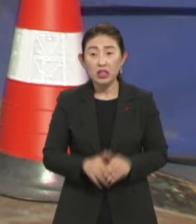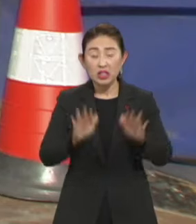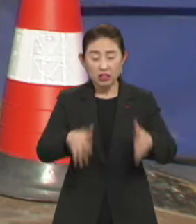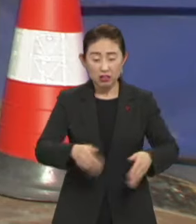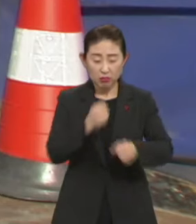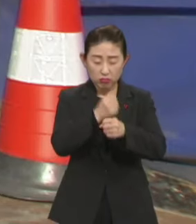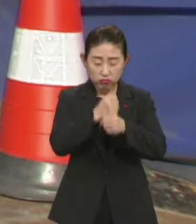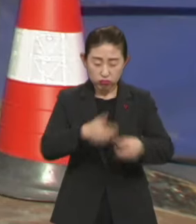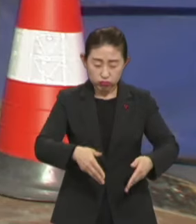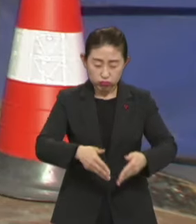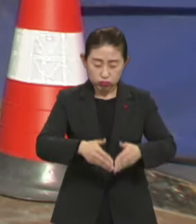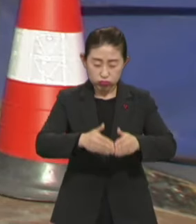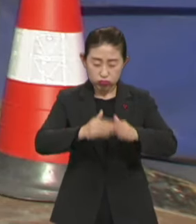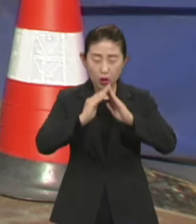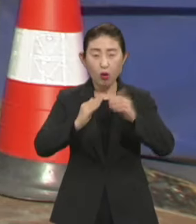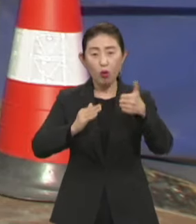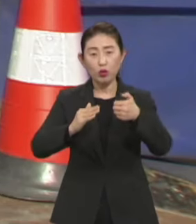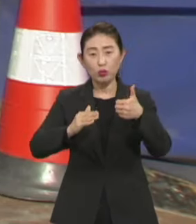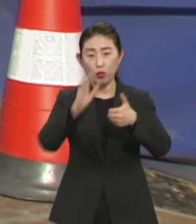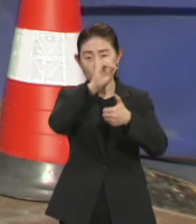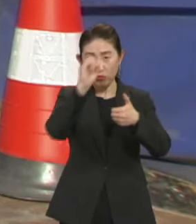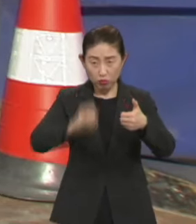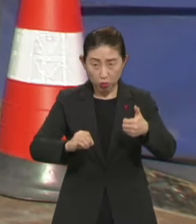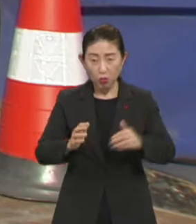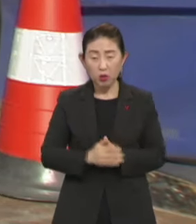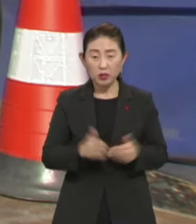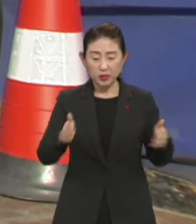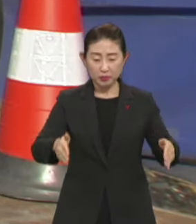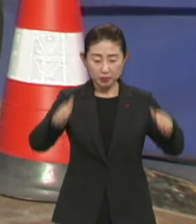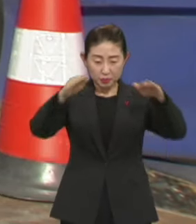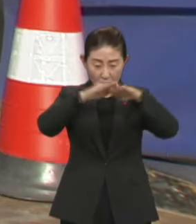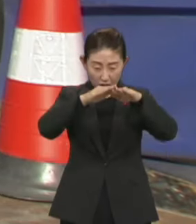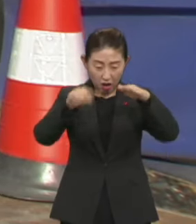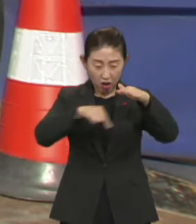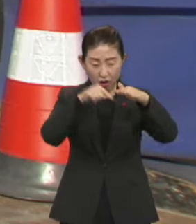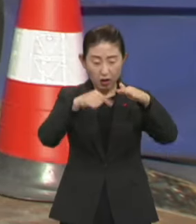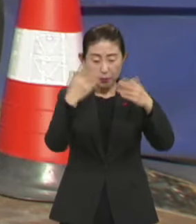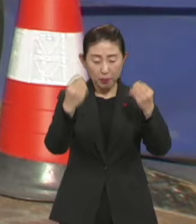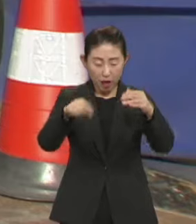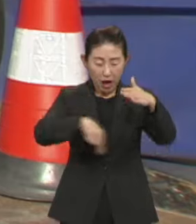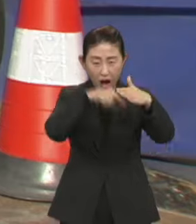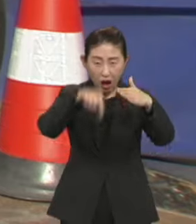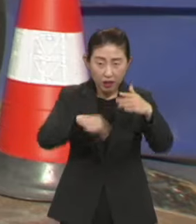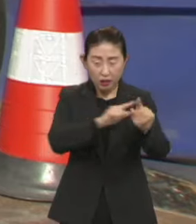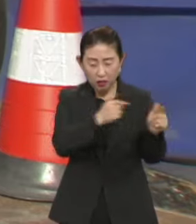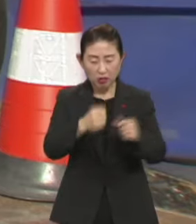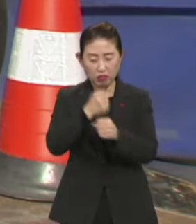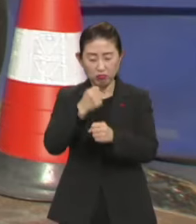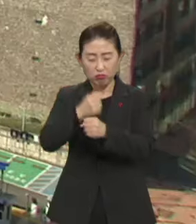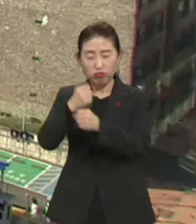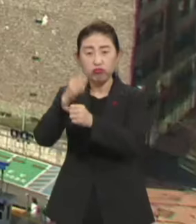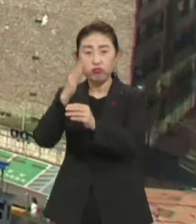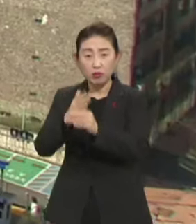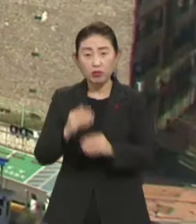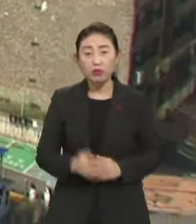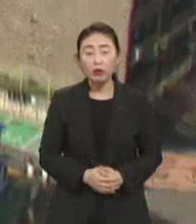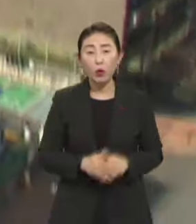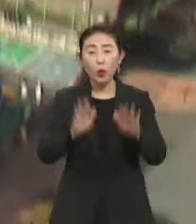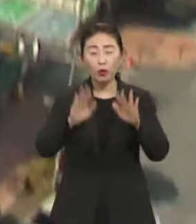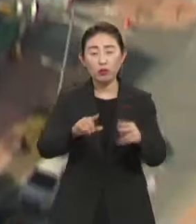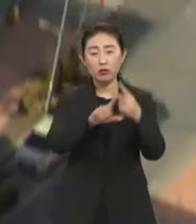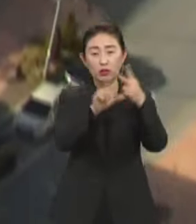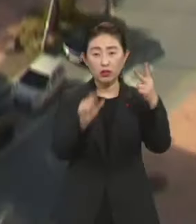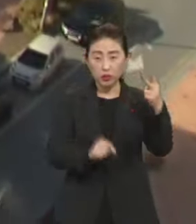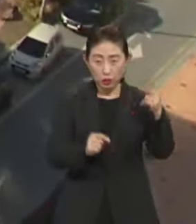공정률은 현재 55% 수준으로 이제 막 외부 굴조 공사가 끝이 나고 내부 공사가 시작된 단계입니다. 오는